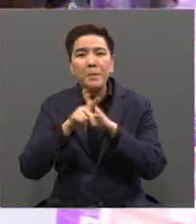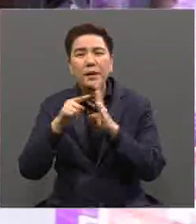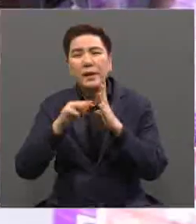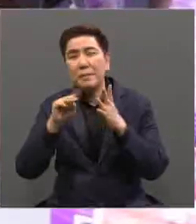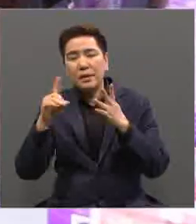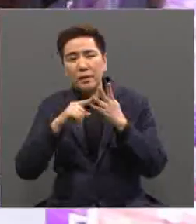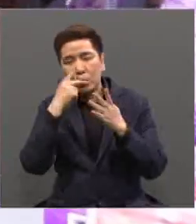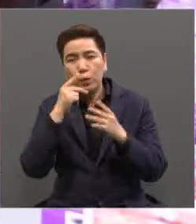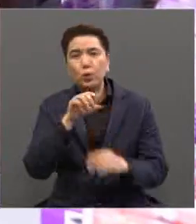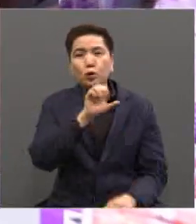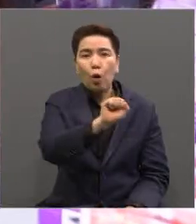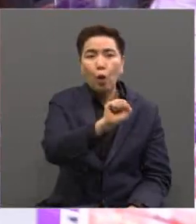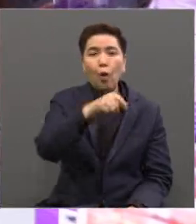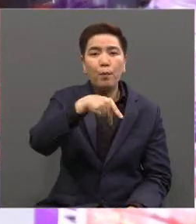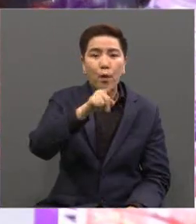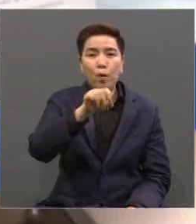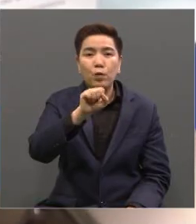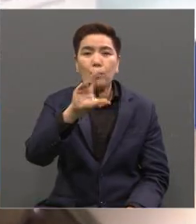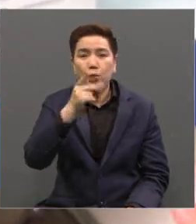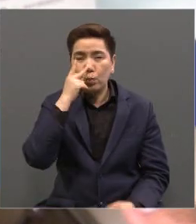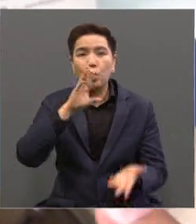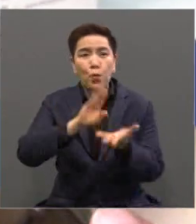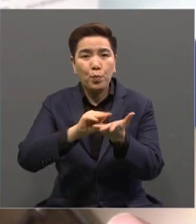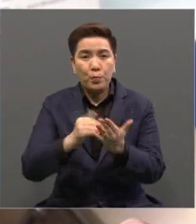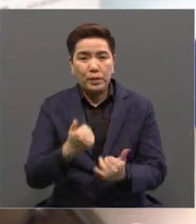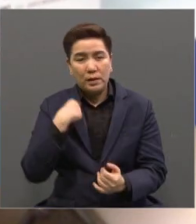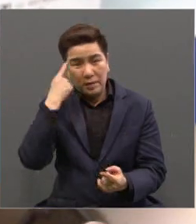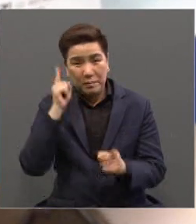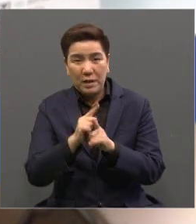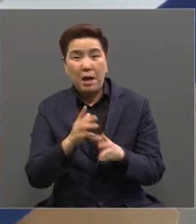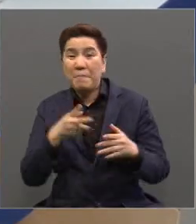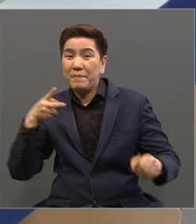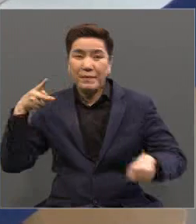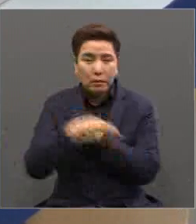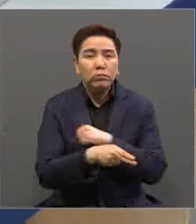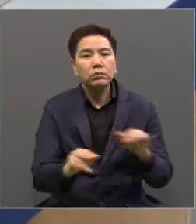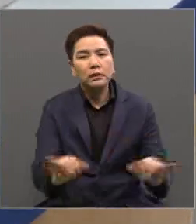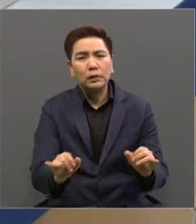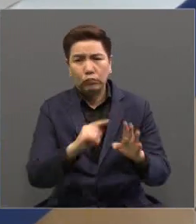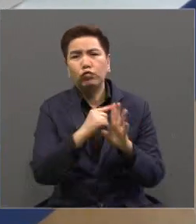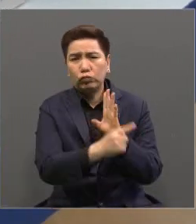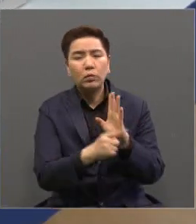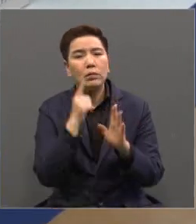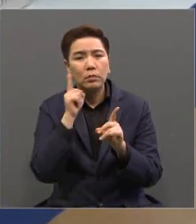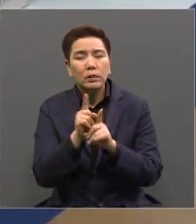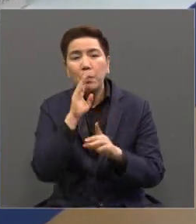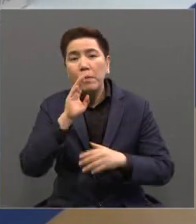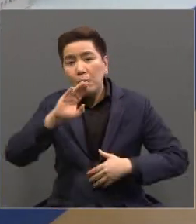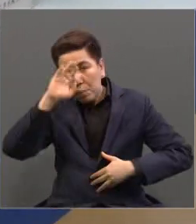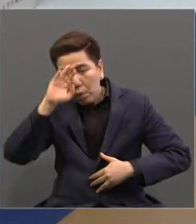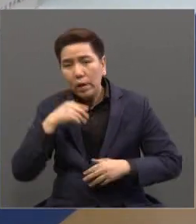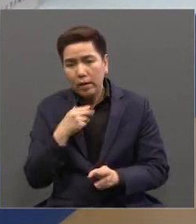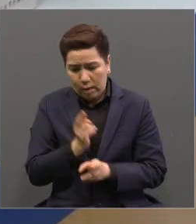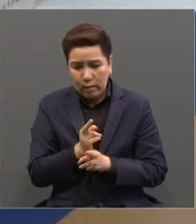ว่าจะ Searchเข้าไปที่สปสชก็ได้ก็จะมีข้อมูลนะคะยังไม่ได้แบบทิ้งประชาชนเลยนะไม่เคยทิ้งถ้าเจ็บป่วย